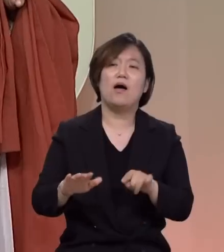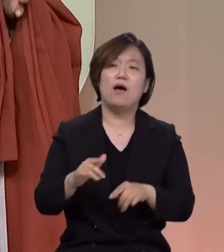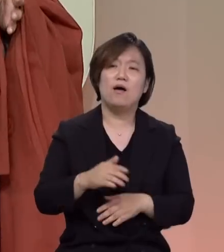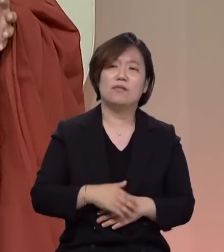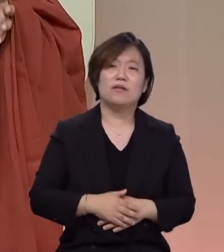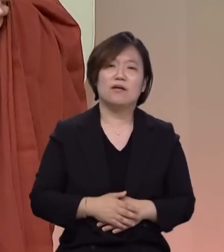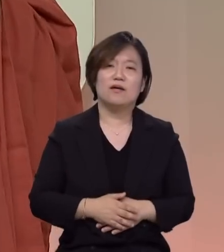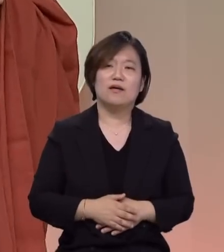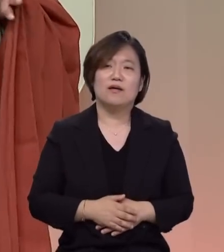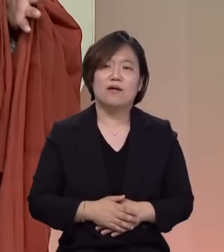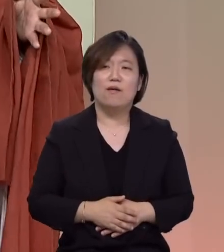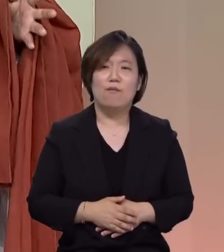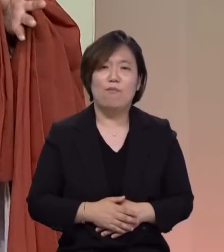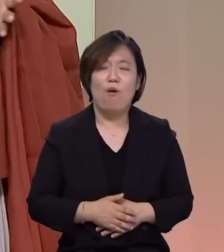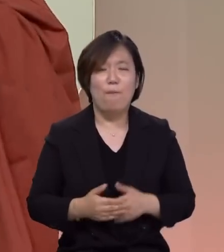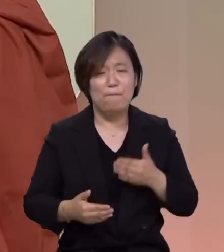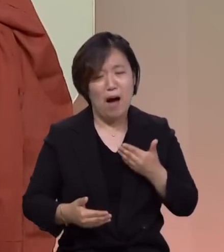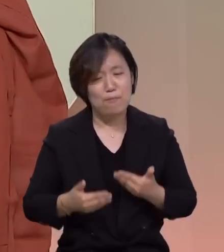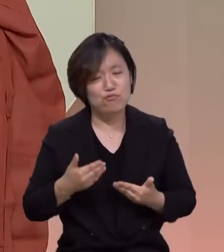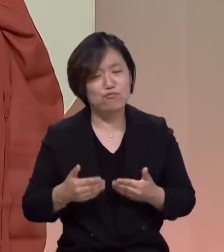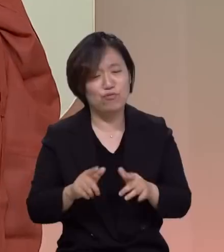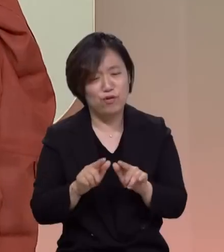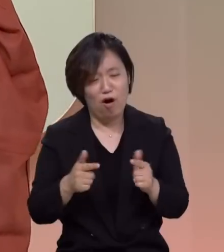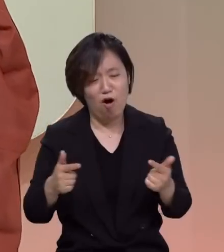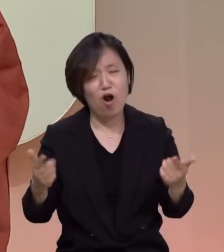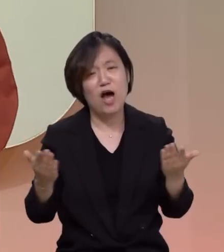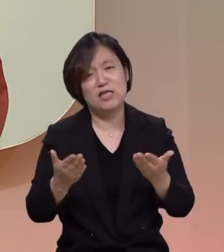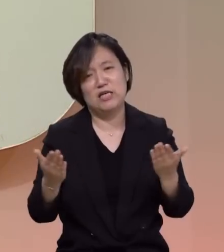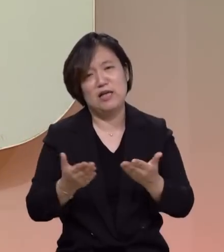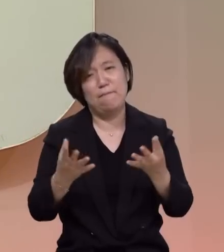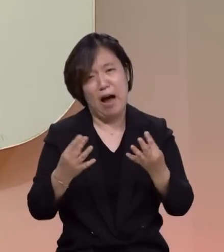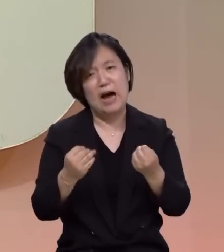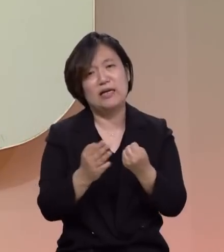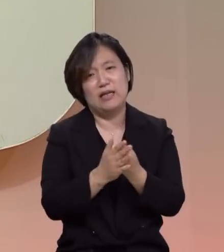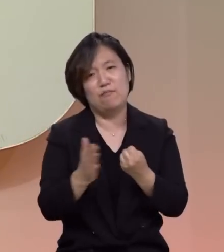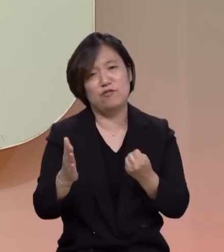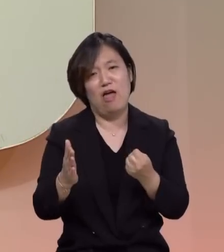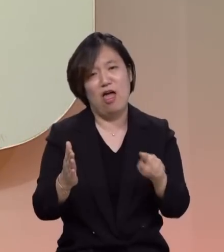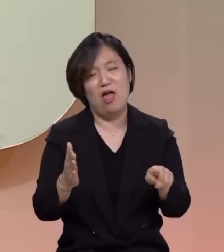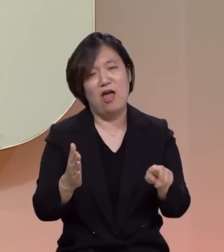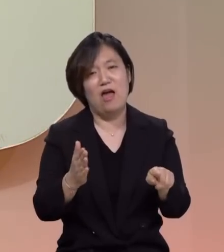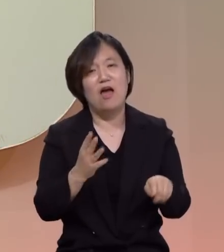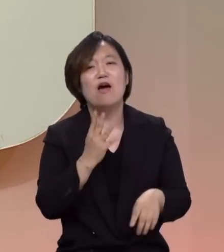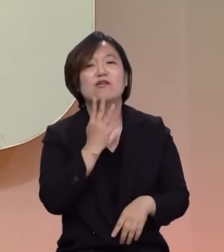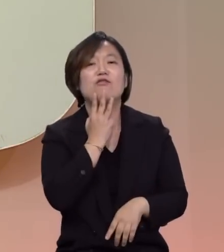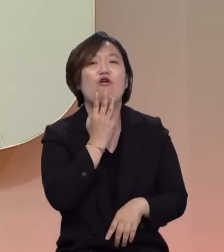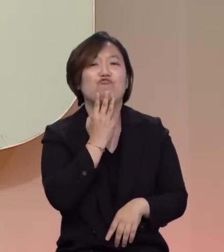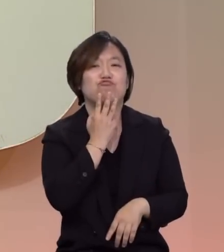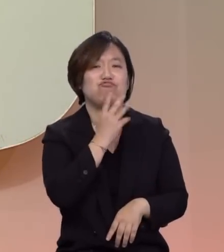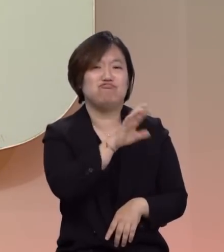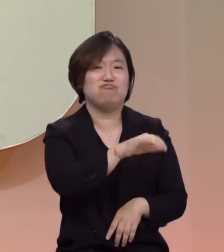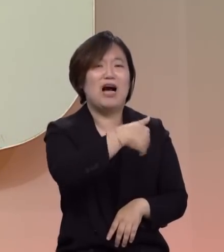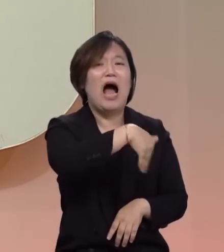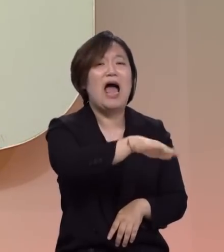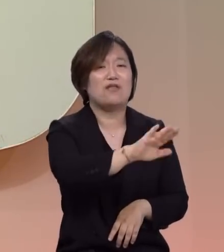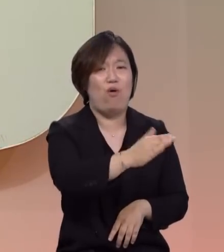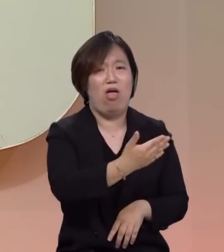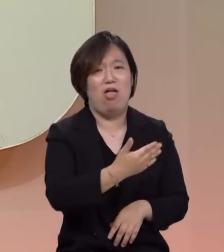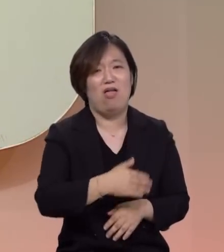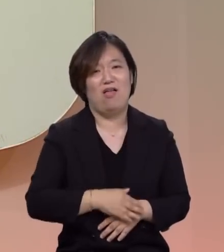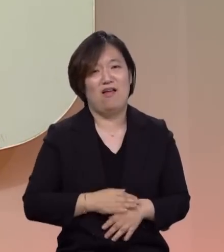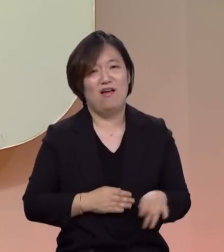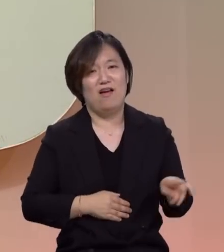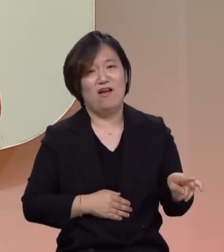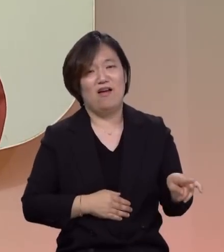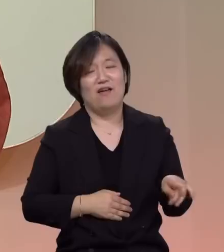뭐 이러저러한 일들이 엮여서 이제 더 이상 서울을 서울에 있는 그 사찰을